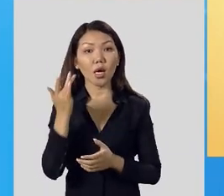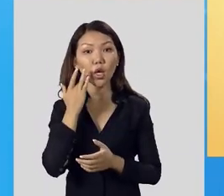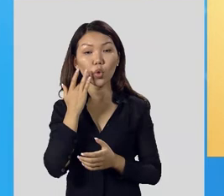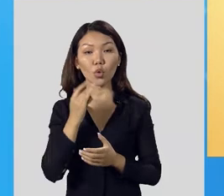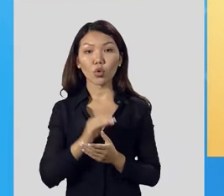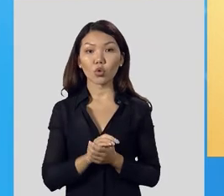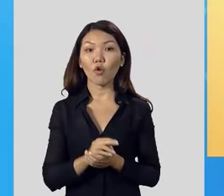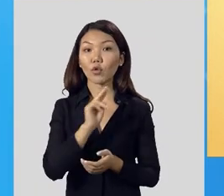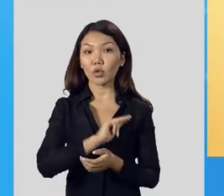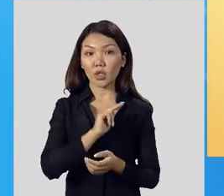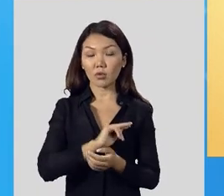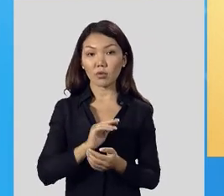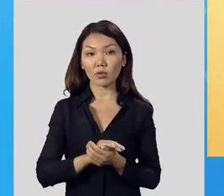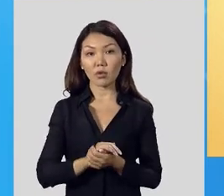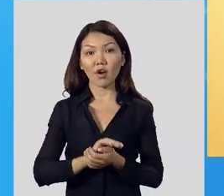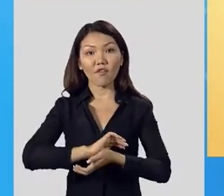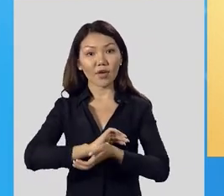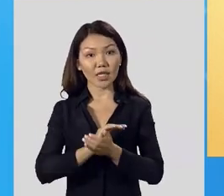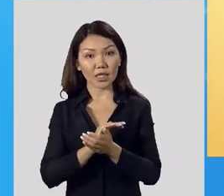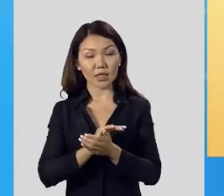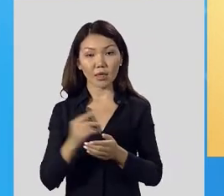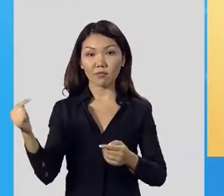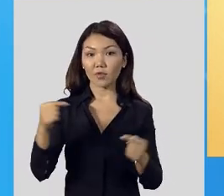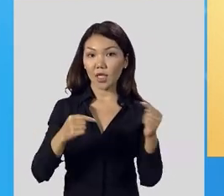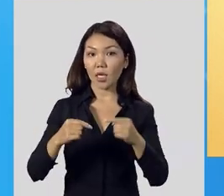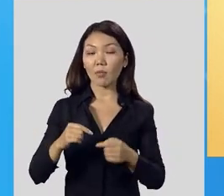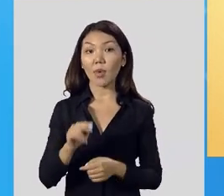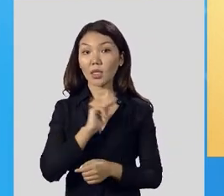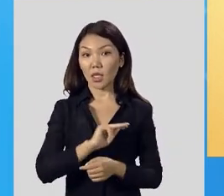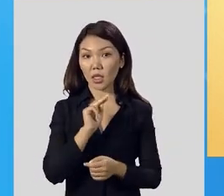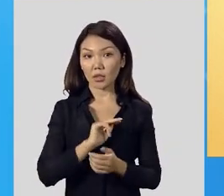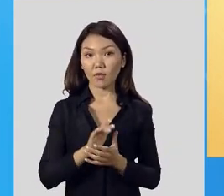которые функционируют в тесном взаимодействии,